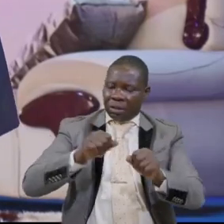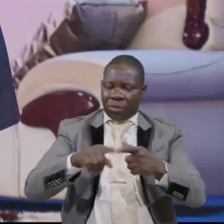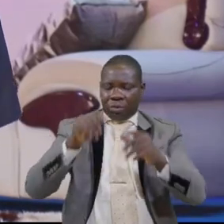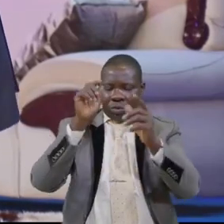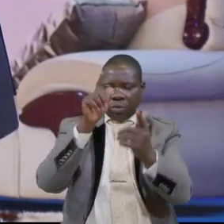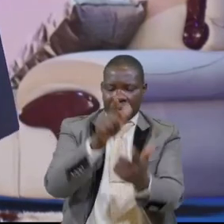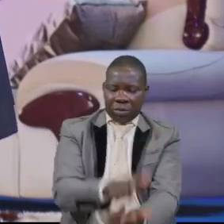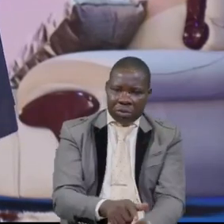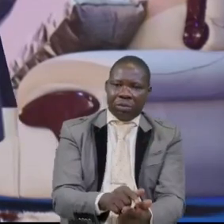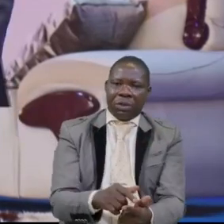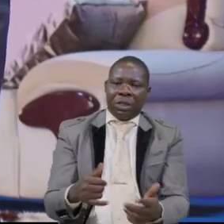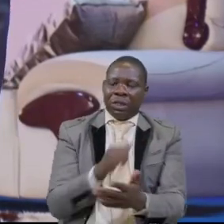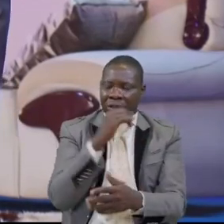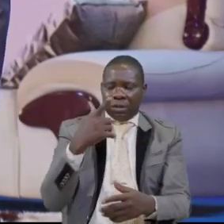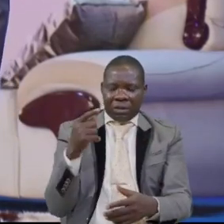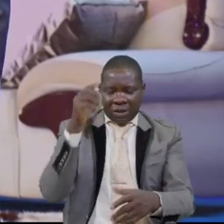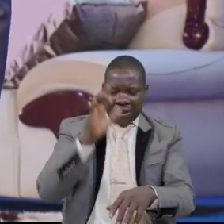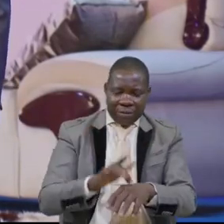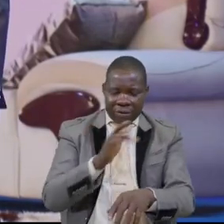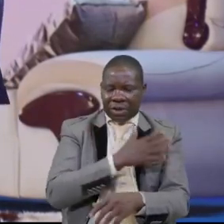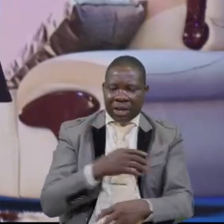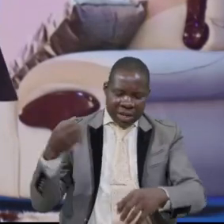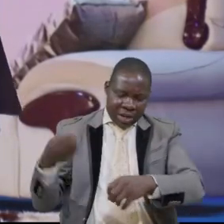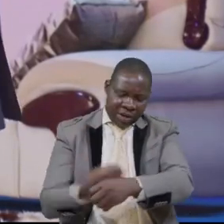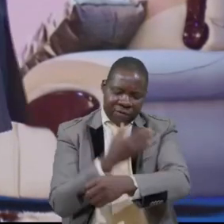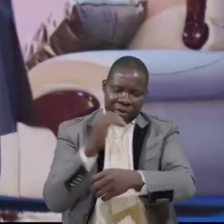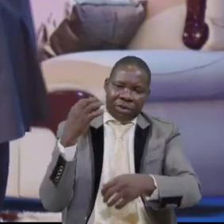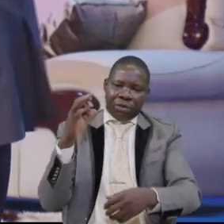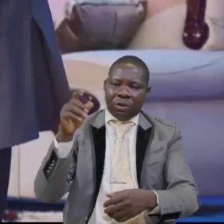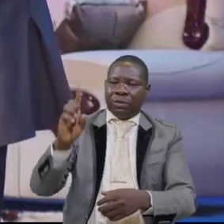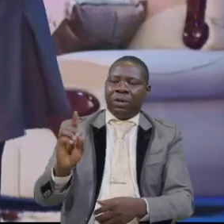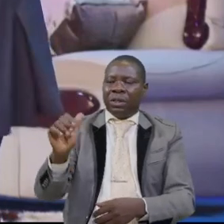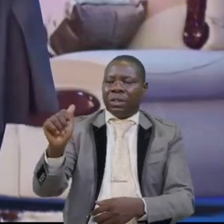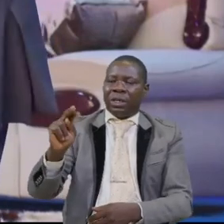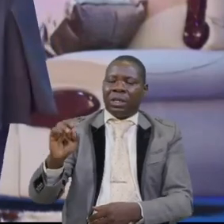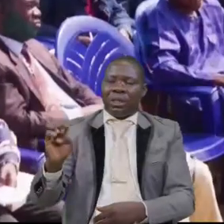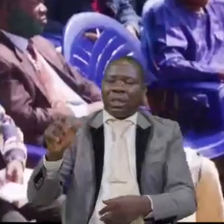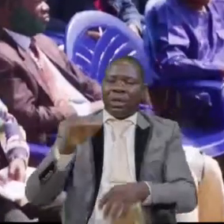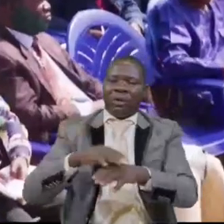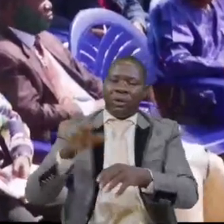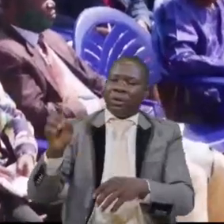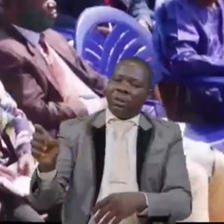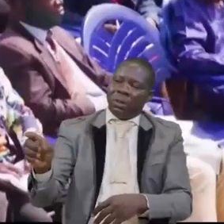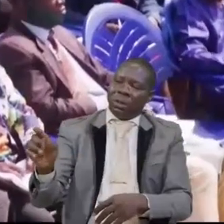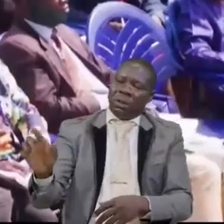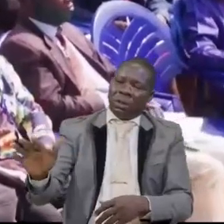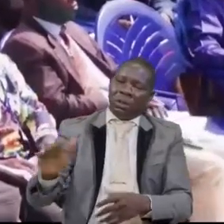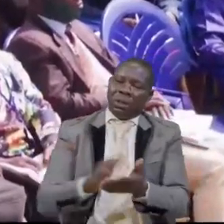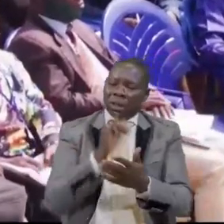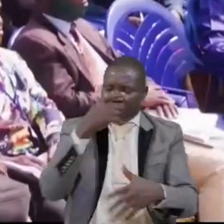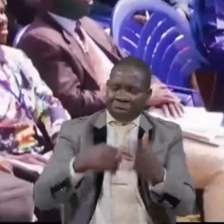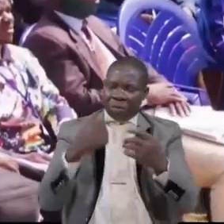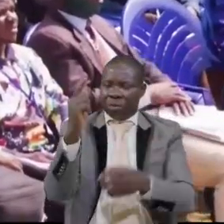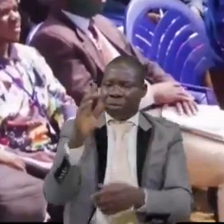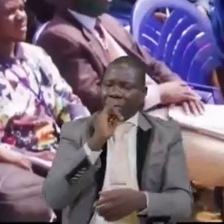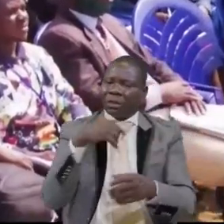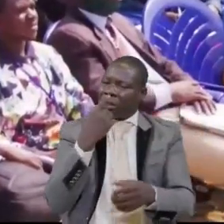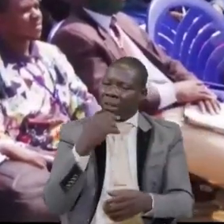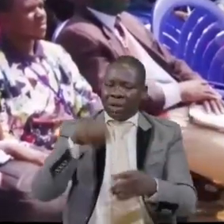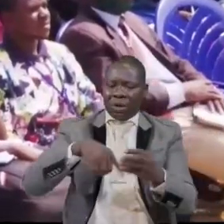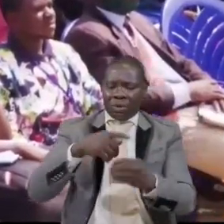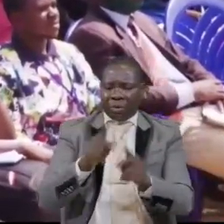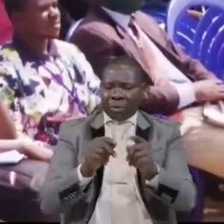c'était l'effet et l'influence de Daniel sur lui. C'est ce que le Seigneur dit. Plusieurs sont autour de toi. Ils n'ont pas